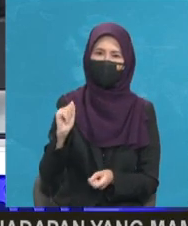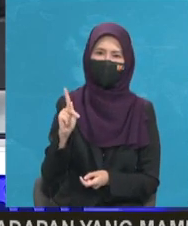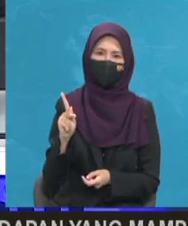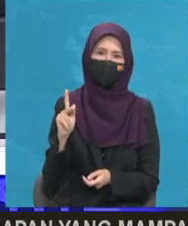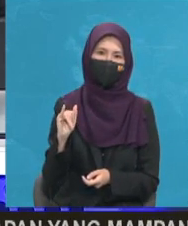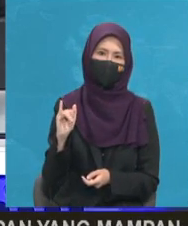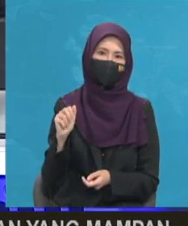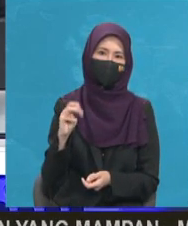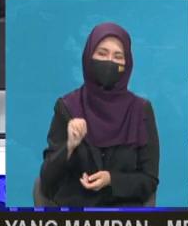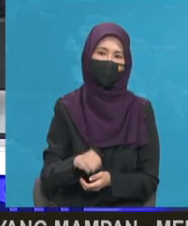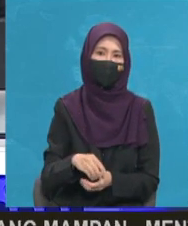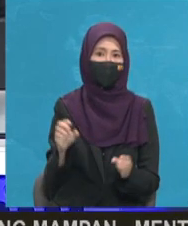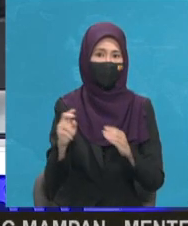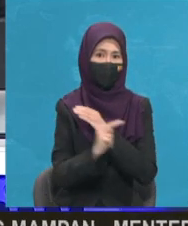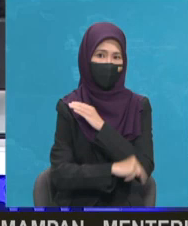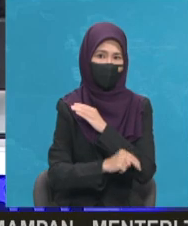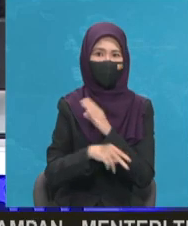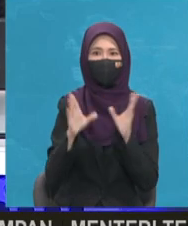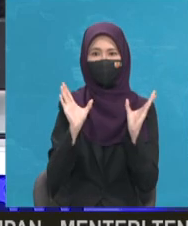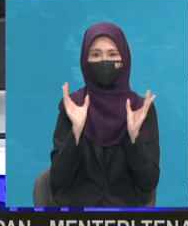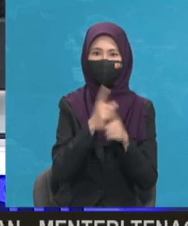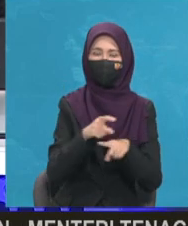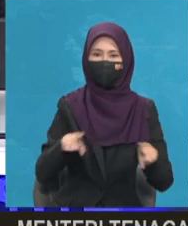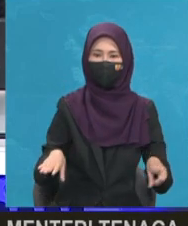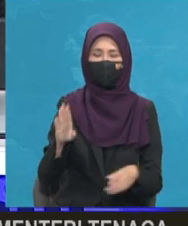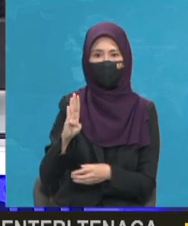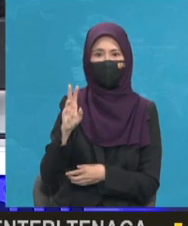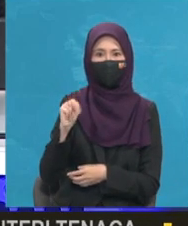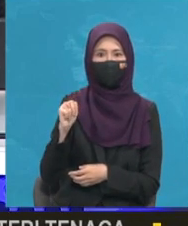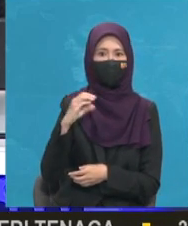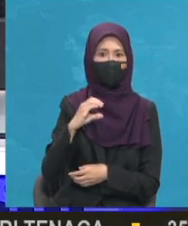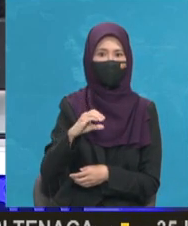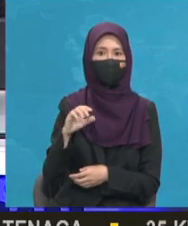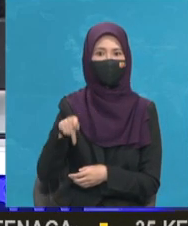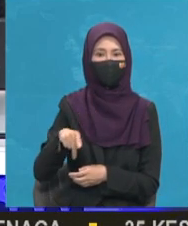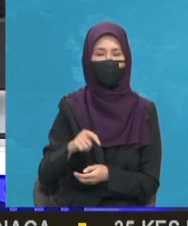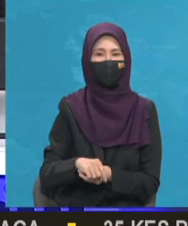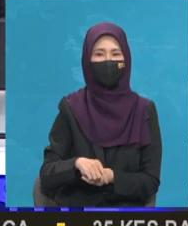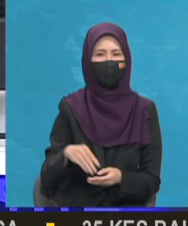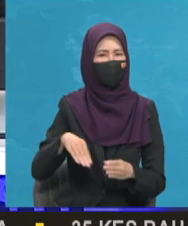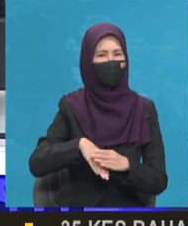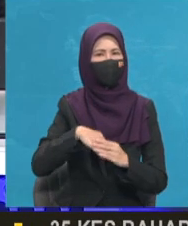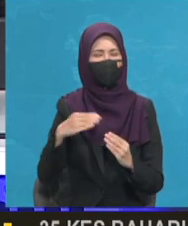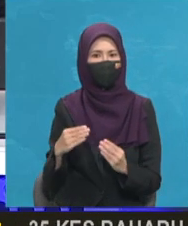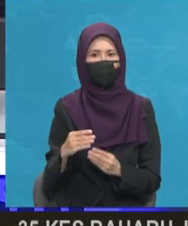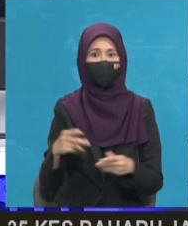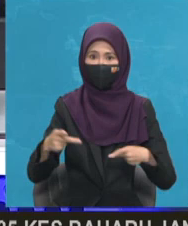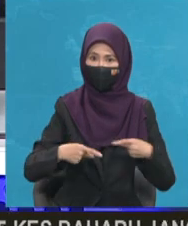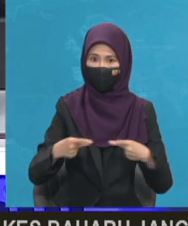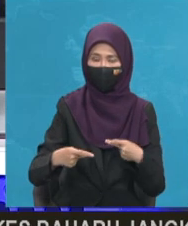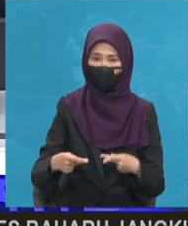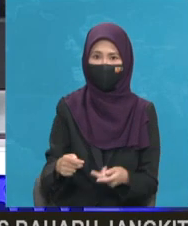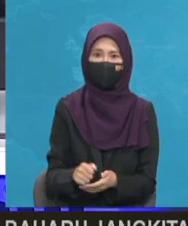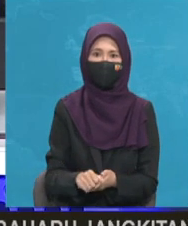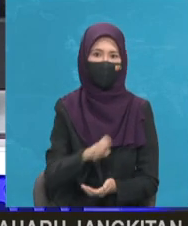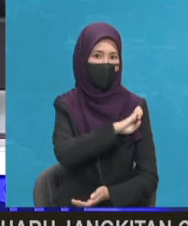Negara Brunei Darussalam been CCP yaitu menguraikan pelepasan Perindustrian penggunaan kendaraan elektrik tenaga